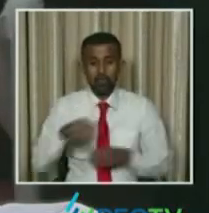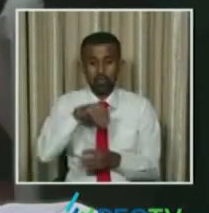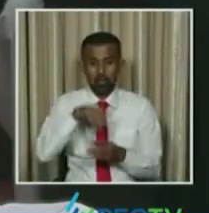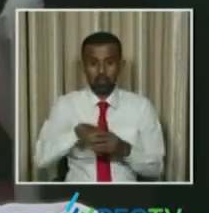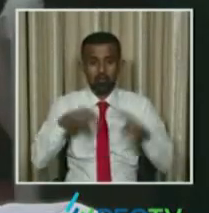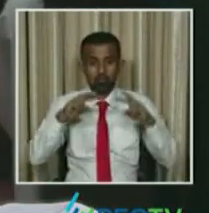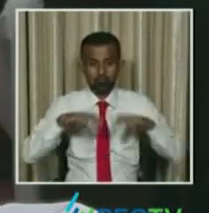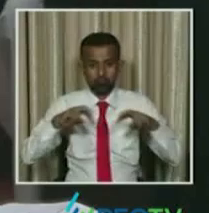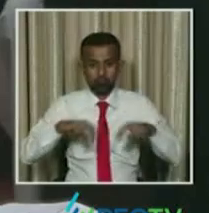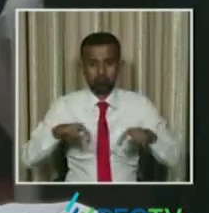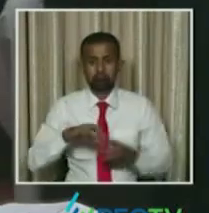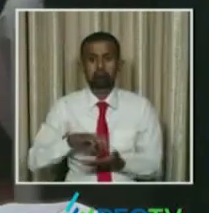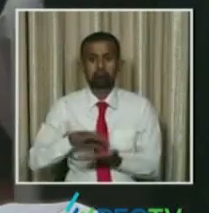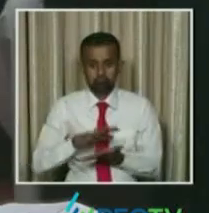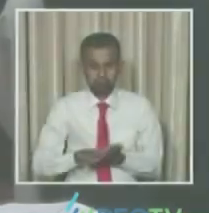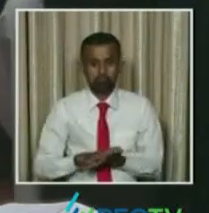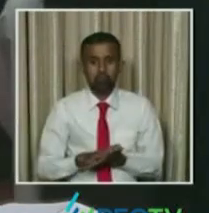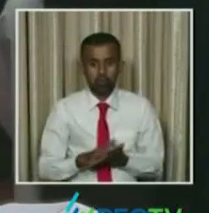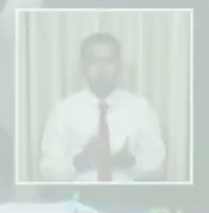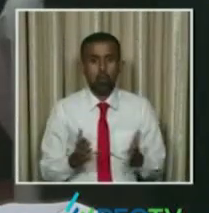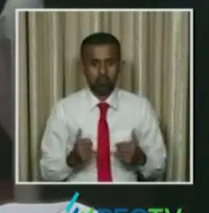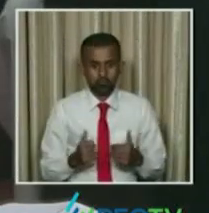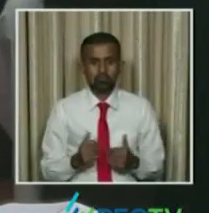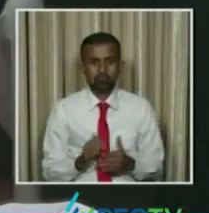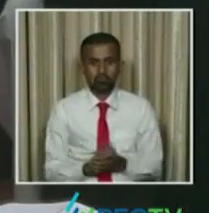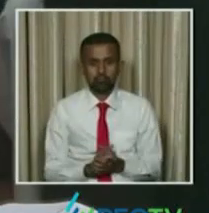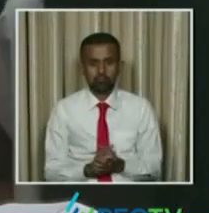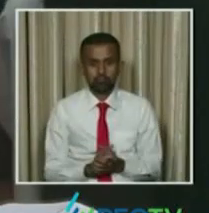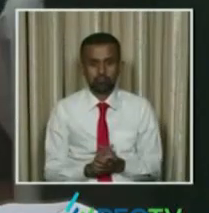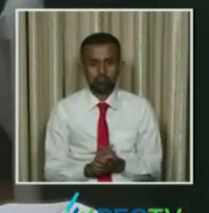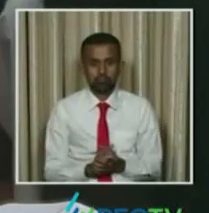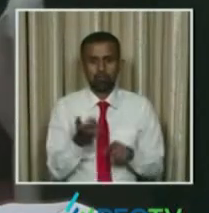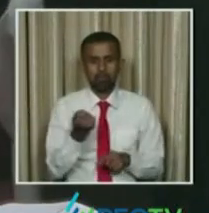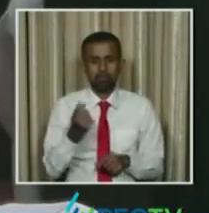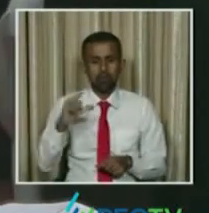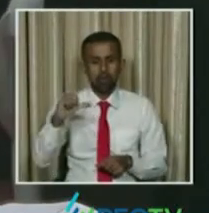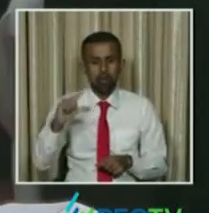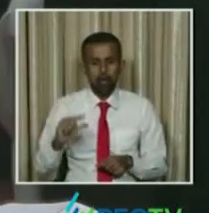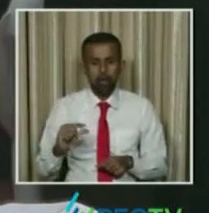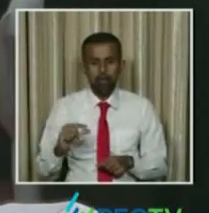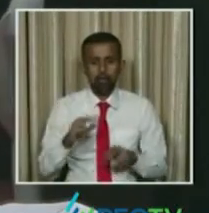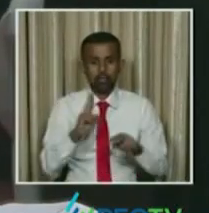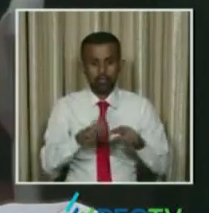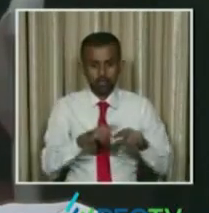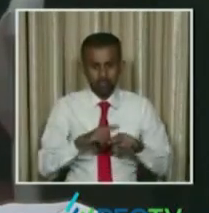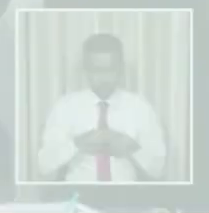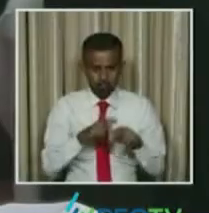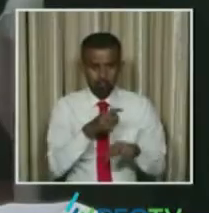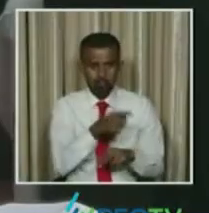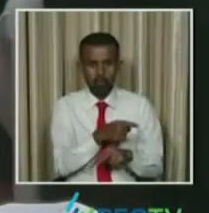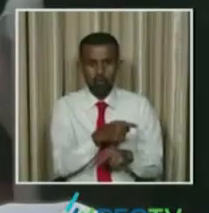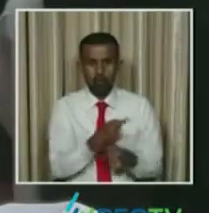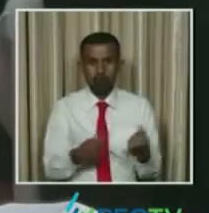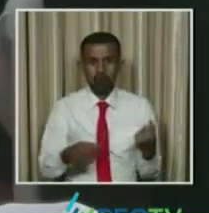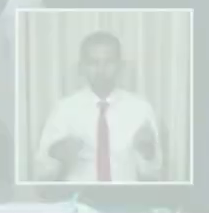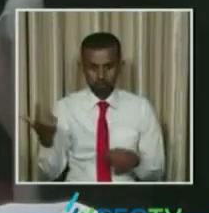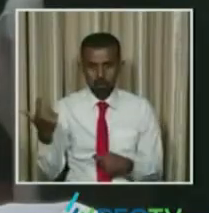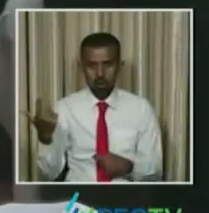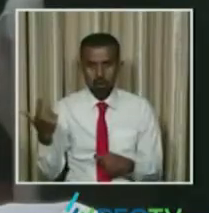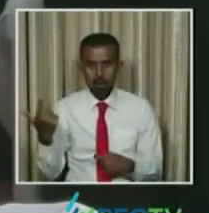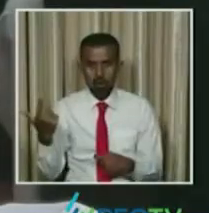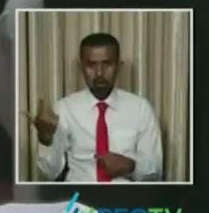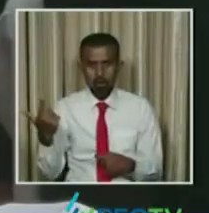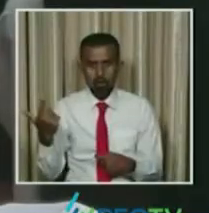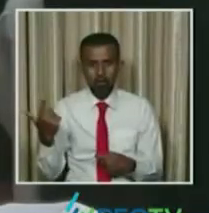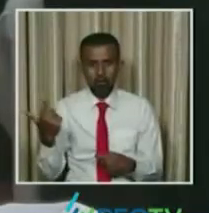විගණනයක් අනිවාර්යම ක්‍රියාත්මක කරන්නට ඕන. මේක මහා ජාතික අපරාධයක්. ගජමිතුරු ධනවාදය හරහා විකුණා දැමීම මං